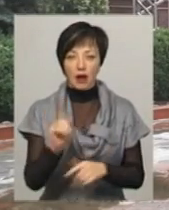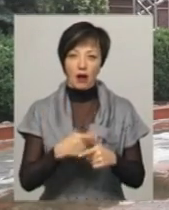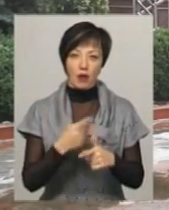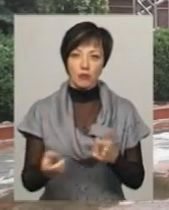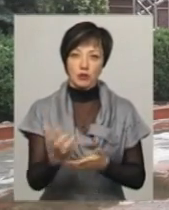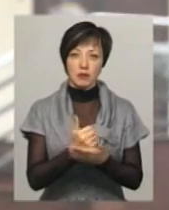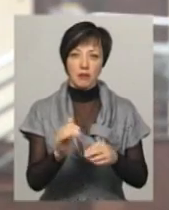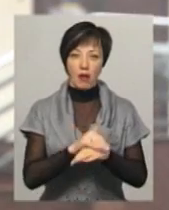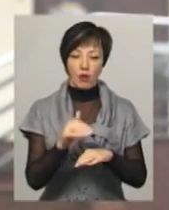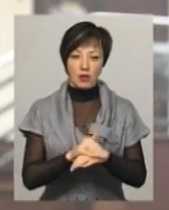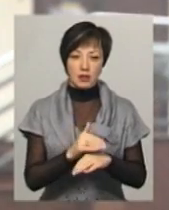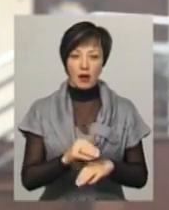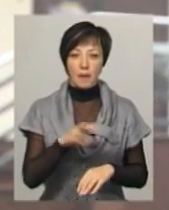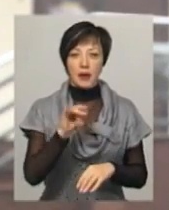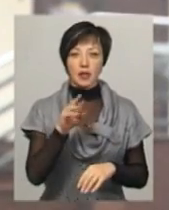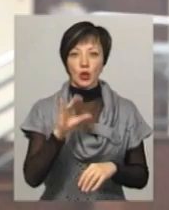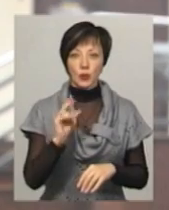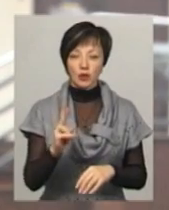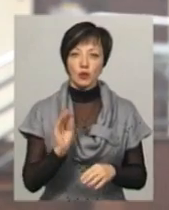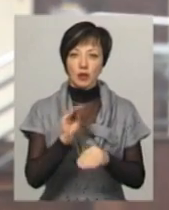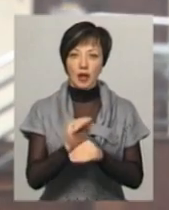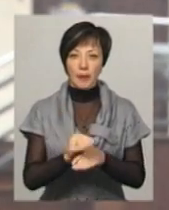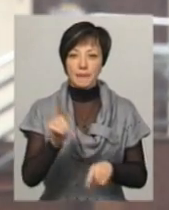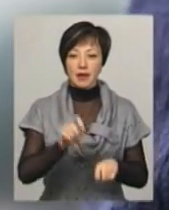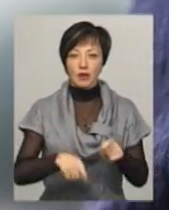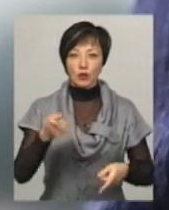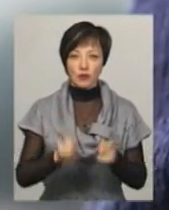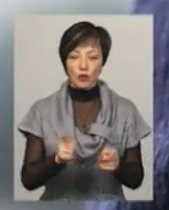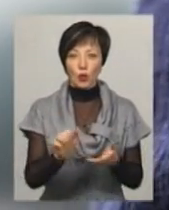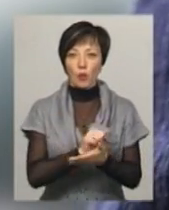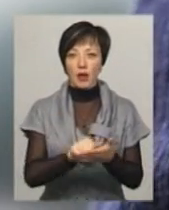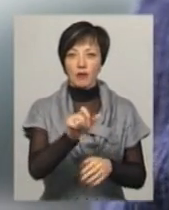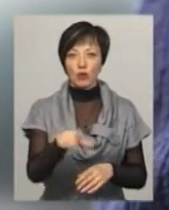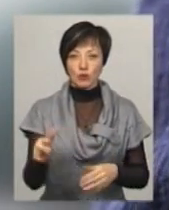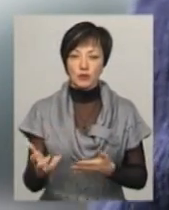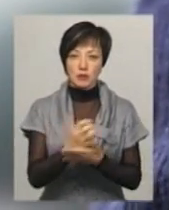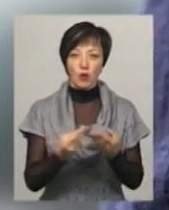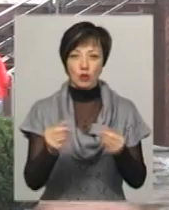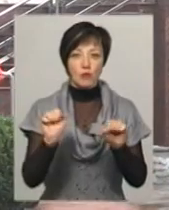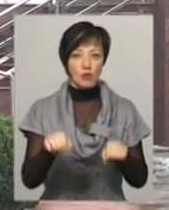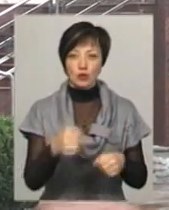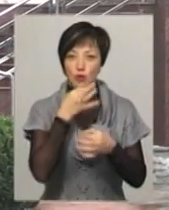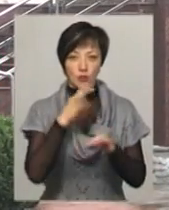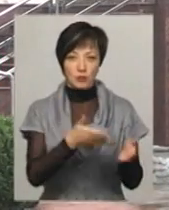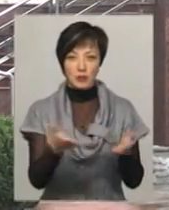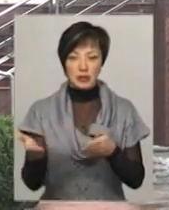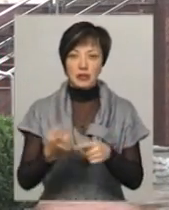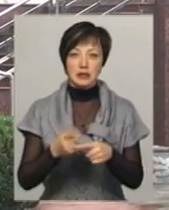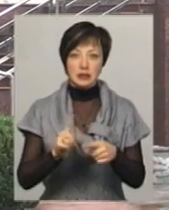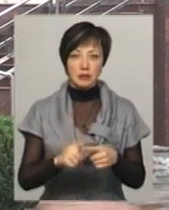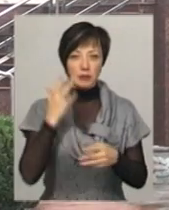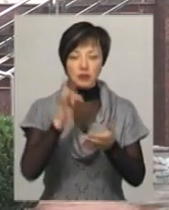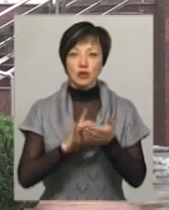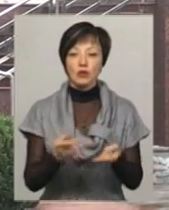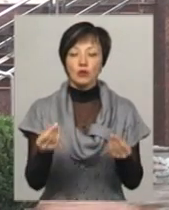там в благодійність. Роман Мартинюк додає, перевірити достовірність документів особи, яка проводить збір коштів, може кожен. Тобто ціль – призначення даних